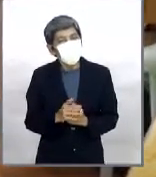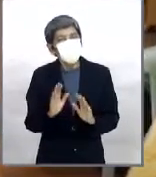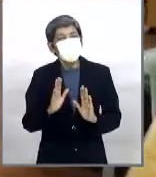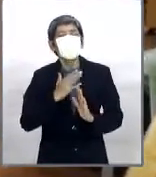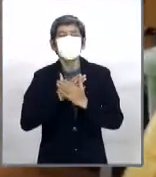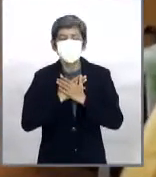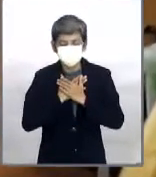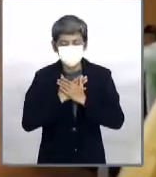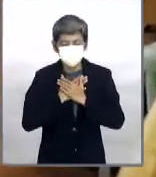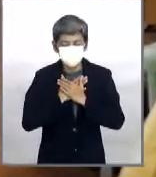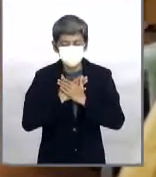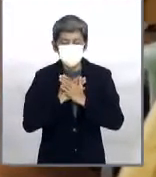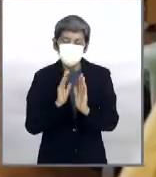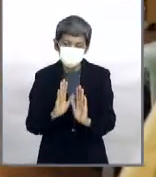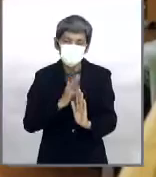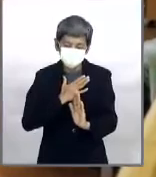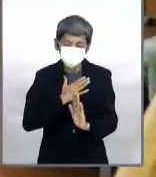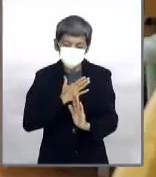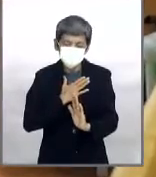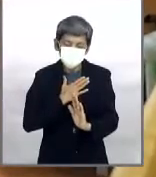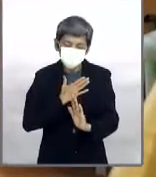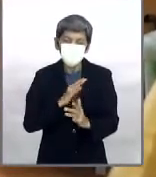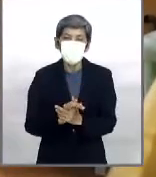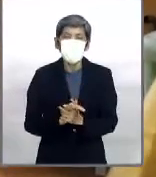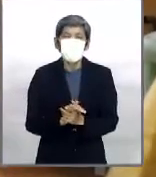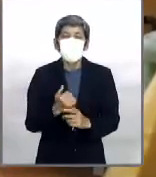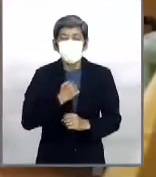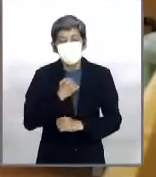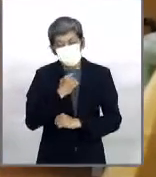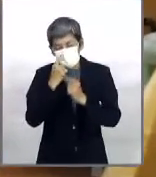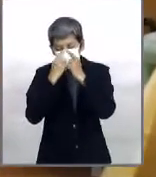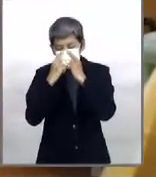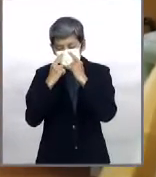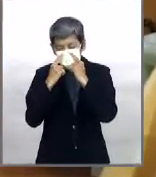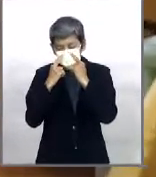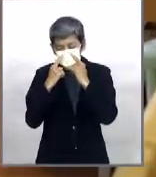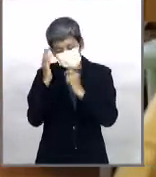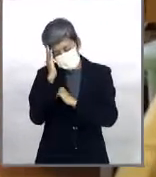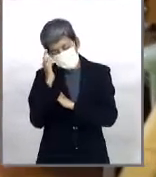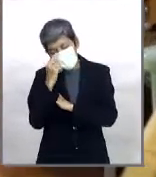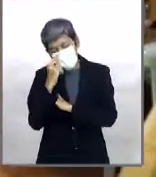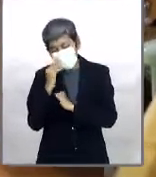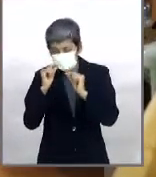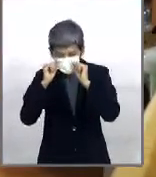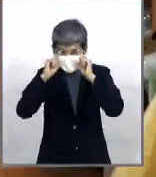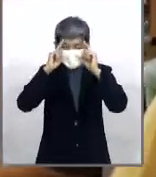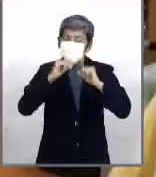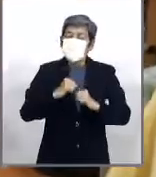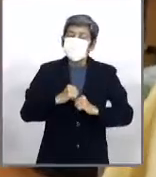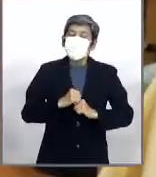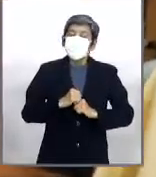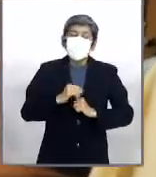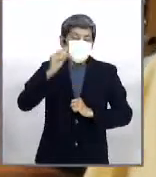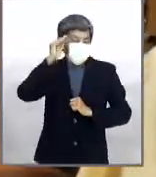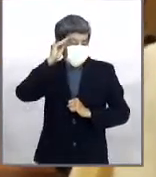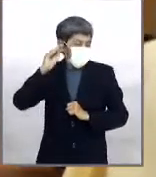ครับผมโทษนะครับ ไม่เป็นไรค่ะ ก็แอบร้องไห้ทุกคืนนะครับผมแล้วก็ตื่นเช้ามาก็พยายามที่จะทำหน้าตาส